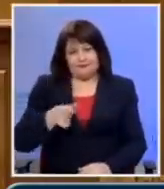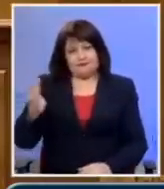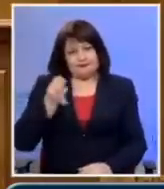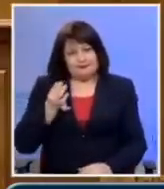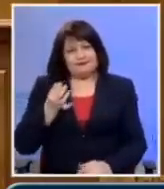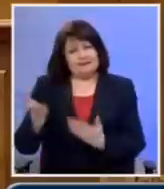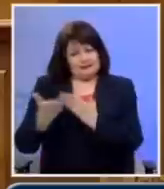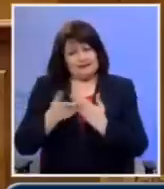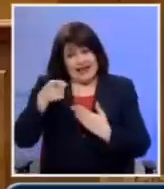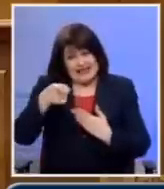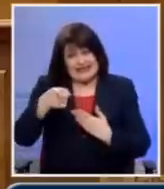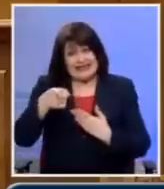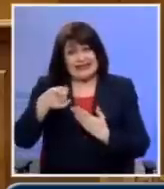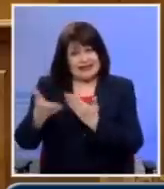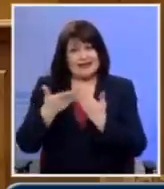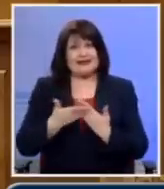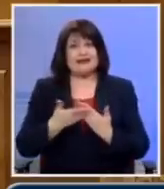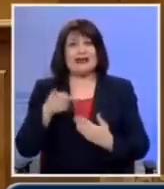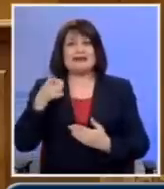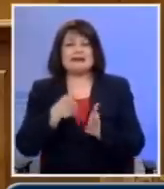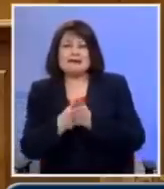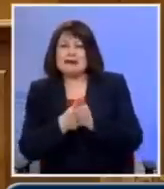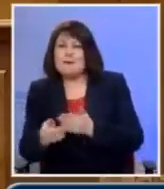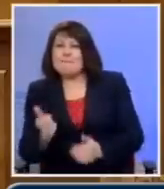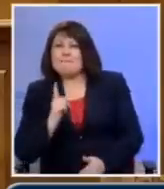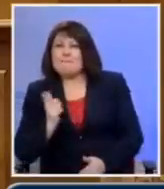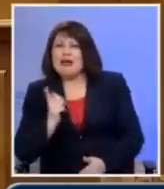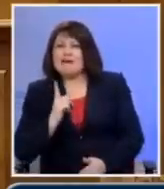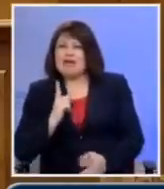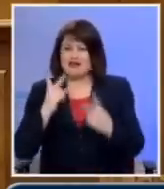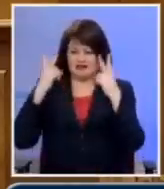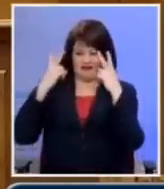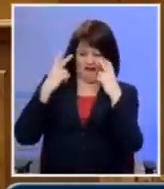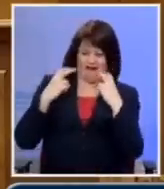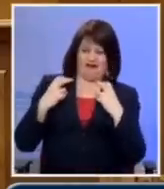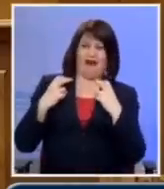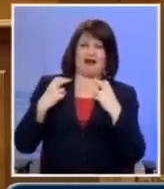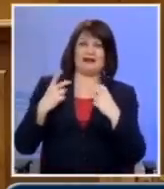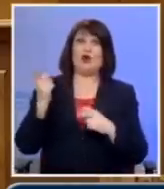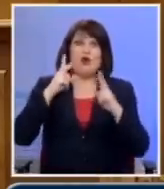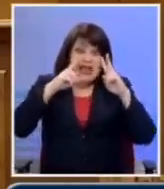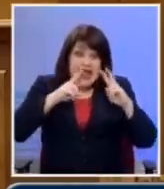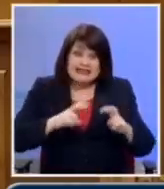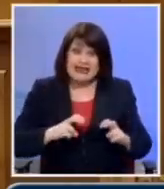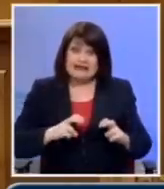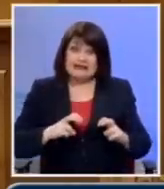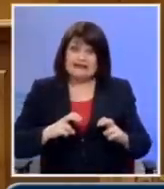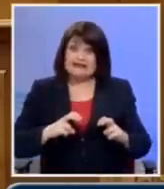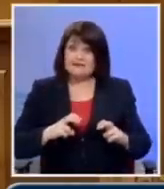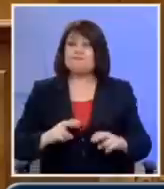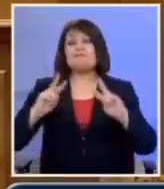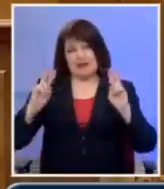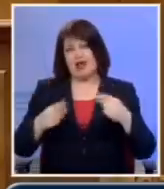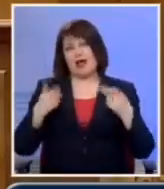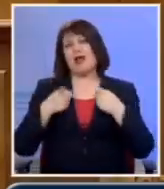θα μας βοηθήσετε εσείς που παραμονεύετε να μας στήσετε ανακριτικές επιτροπές, όχι εξεταστικές. Αποκαλυφθήκατε, κύριε